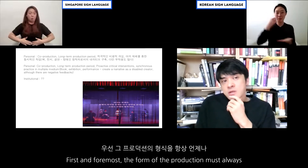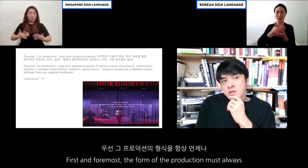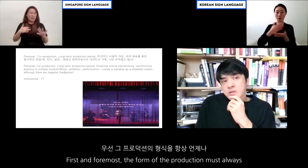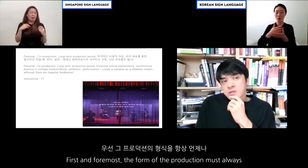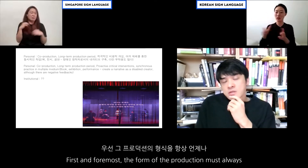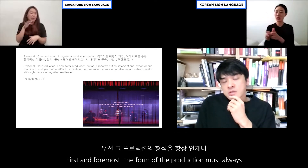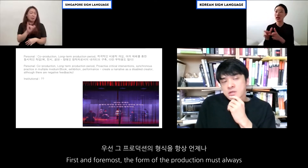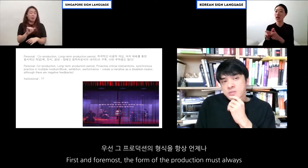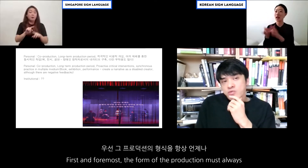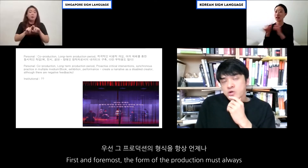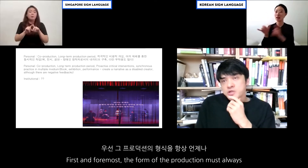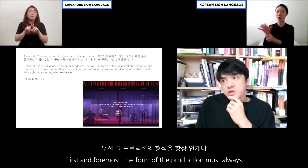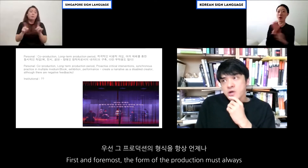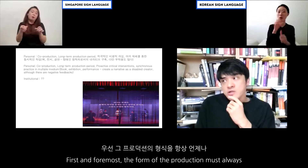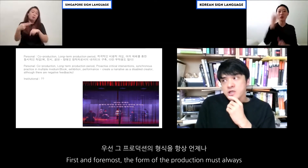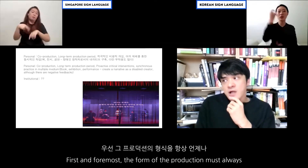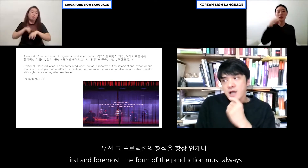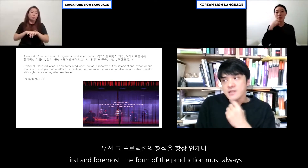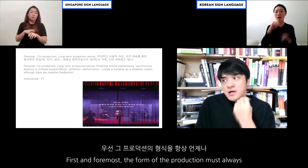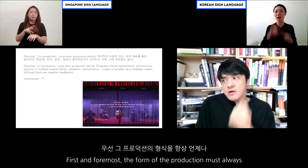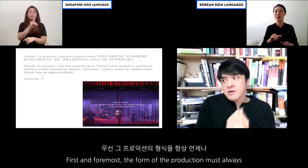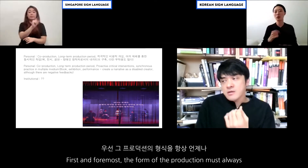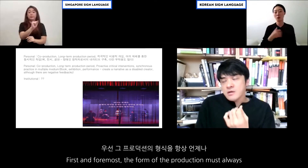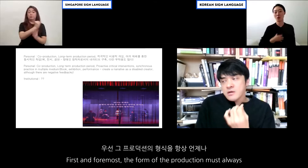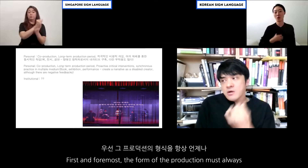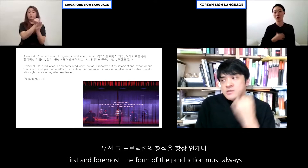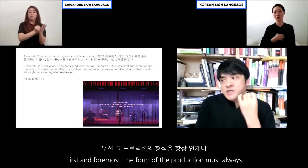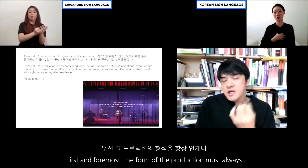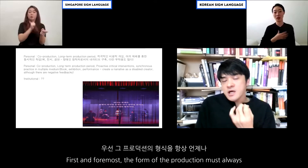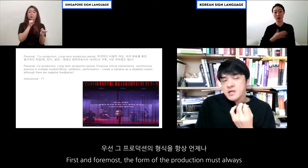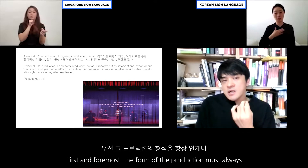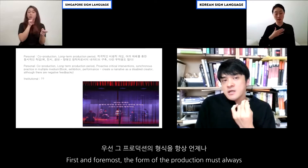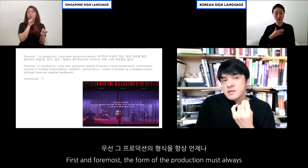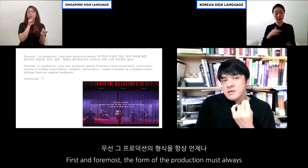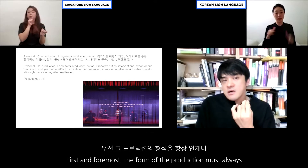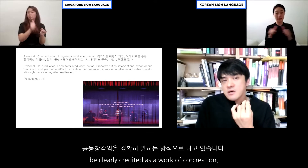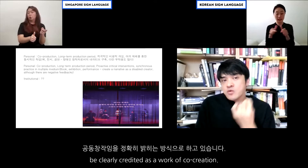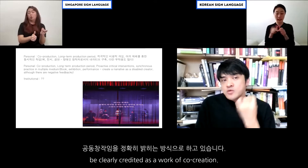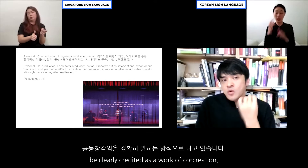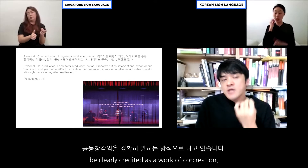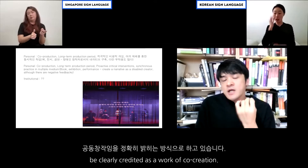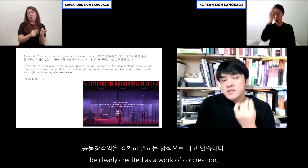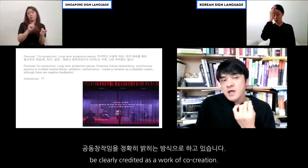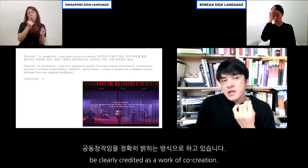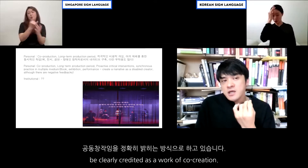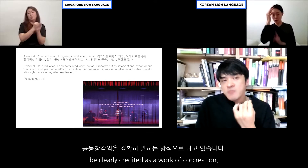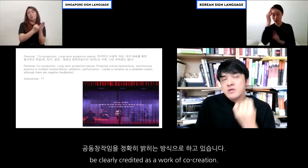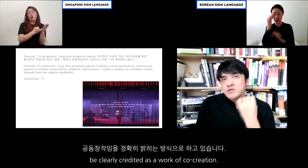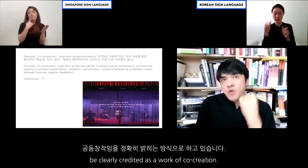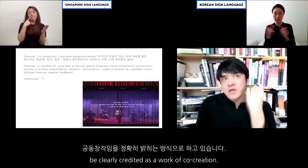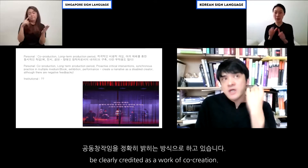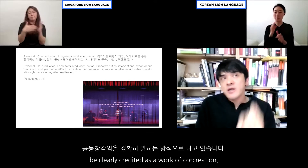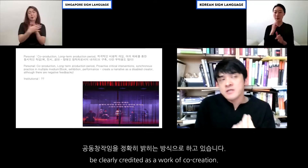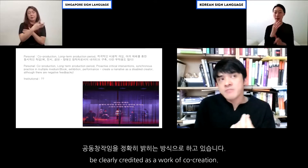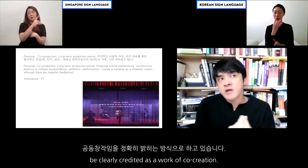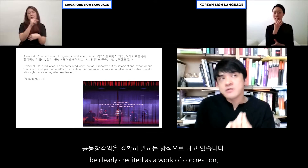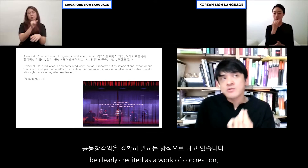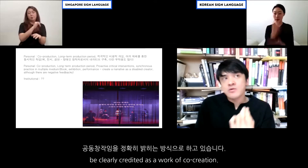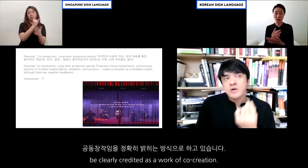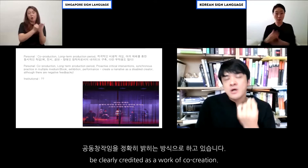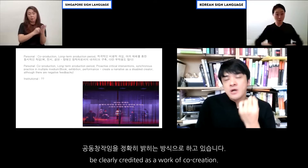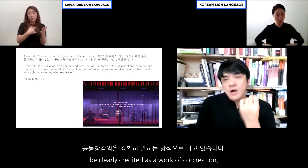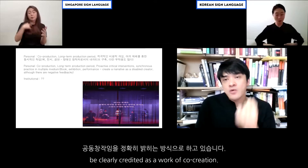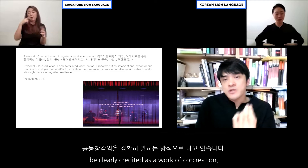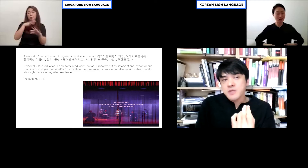우선 그 프로덕션의 형식을 항상 언제나 공동 창작임을 정확히 밝히는